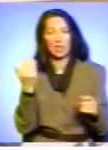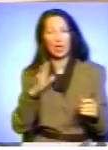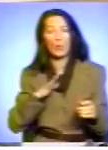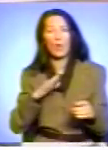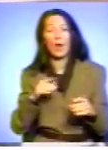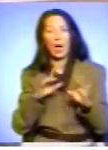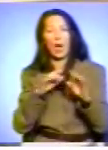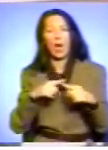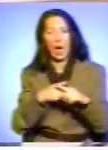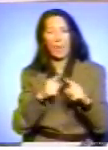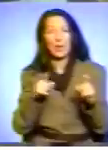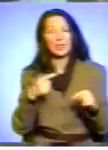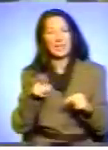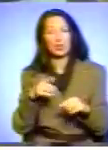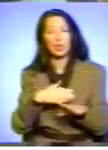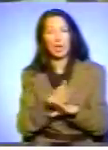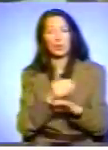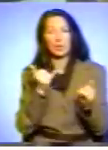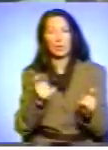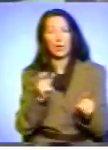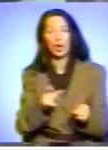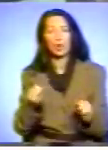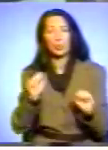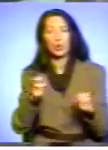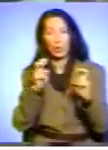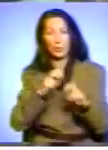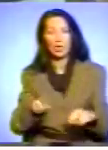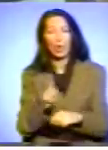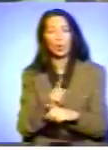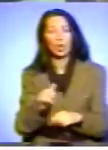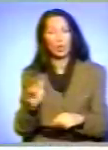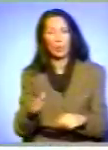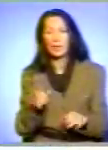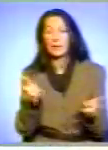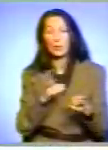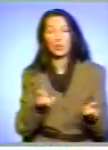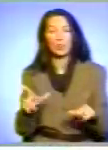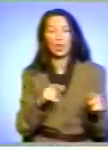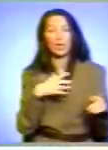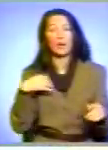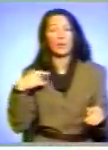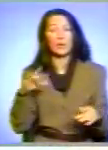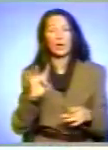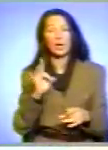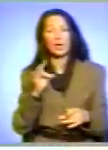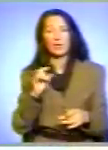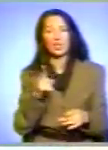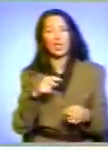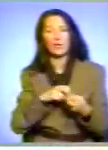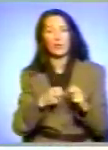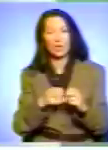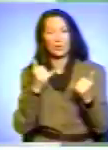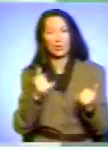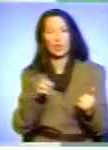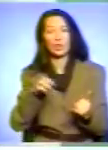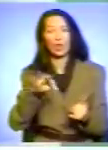іншої якості. Тож тепер тернополяни зможуть обстежитись у Тернополі. І не потрібно їхати у Львів, Рівне чи Івано-Франківськ. Сучасний